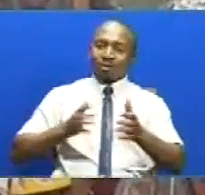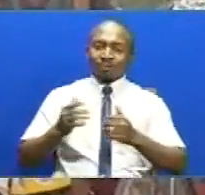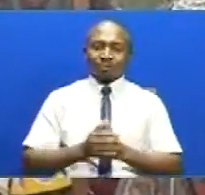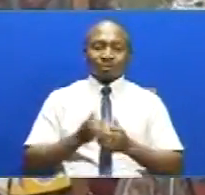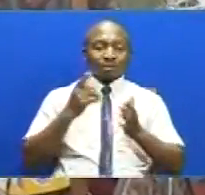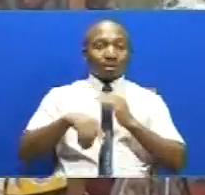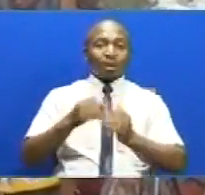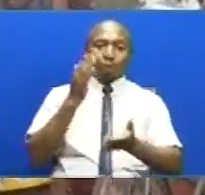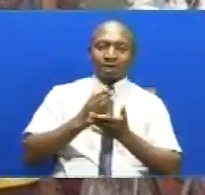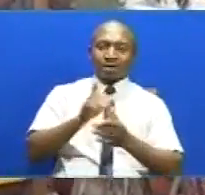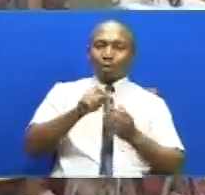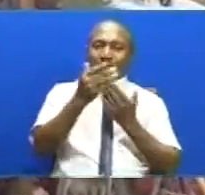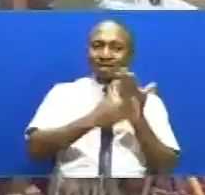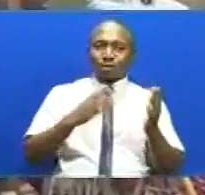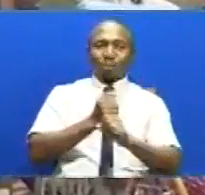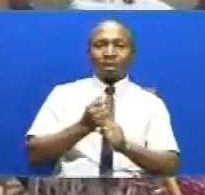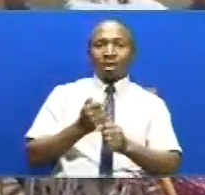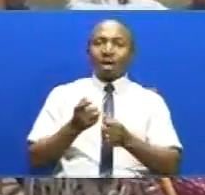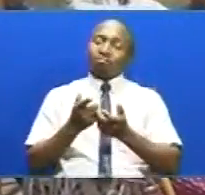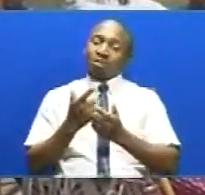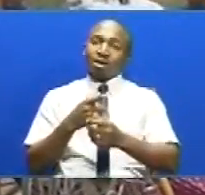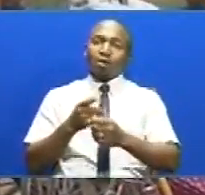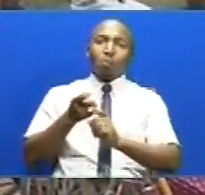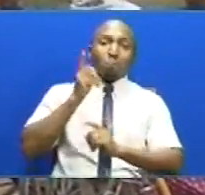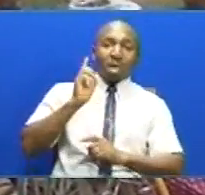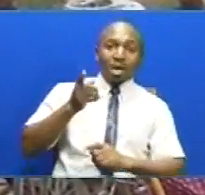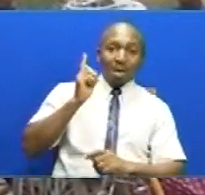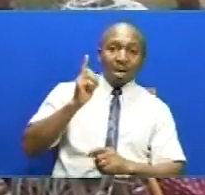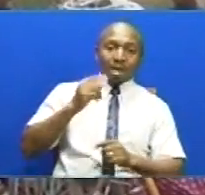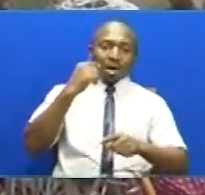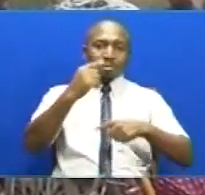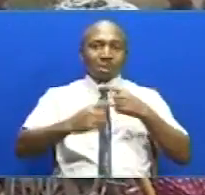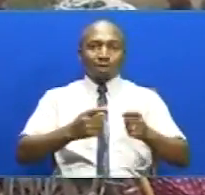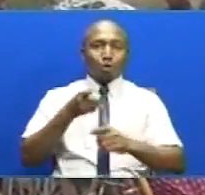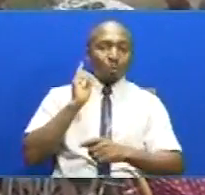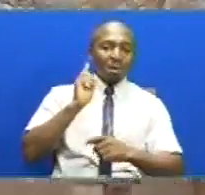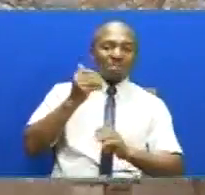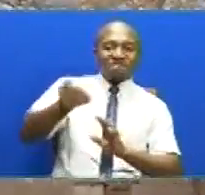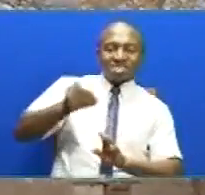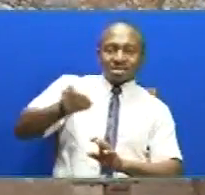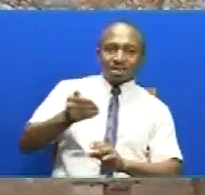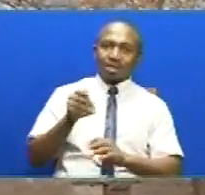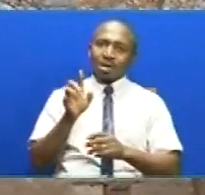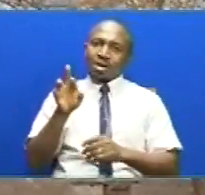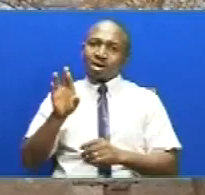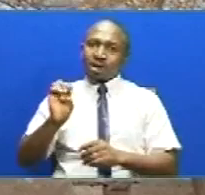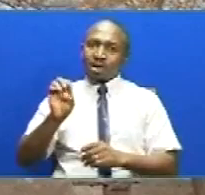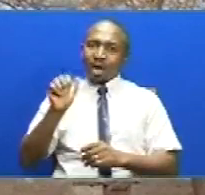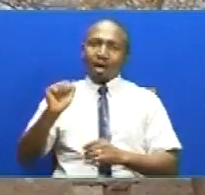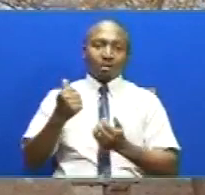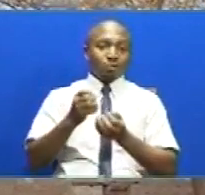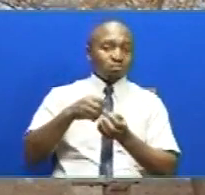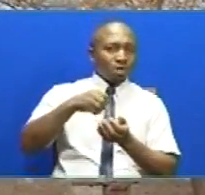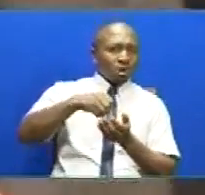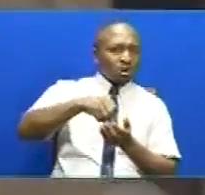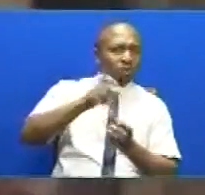Katika kuhakikisha wananchi wanapata nishati ya umeme, mradi wa umeme vijijini yani REA umanufaisha